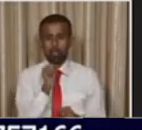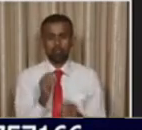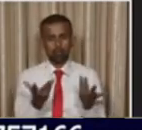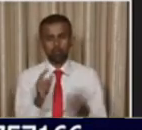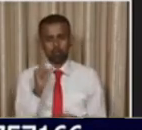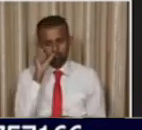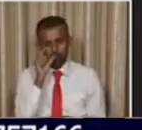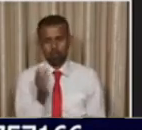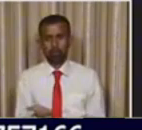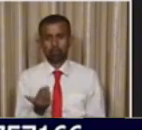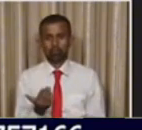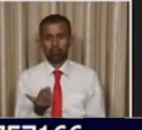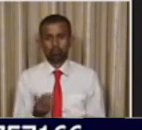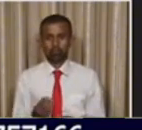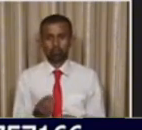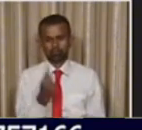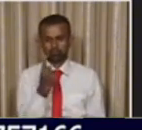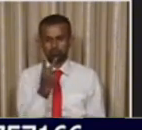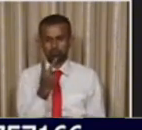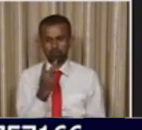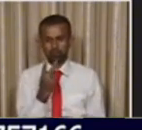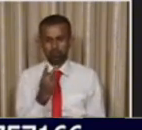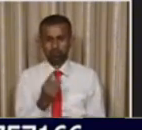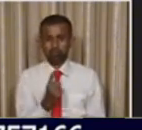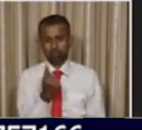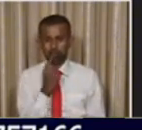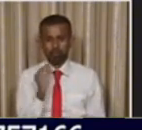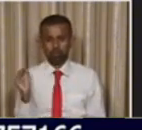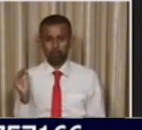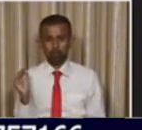கருசபா பெத்துமணி இந்த லைட்ல சித்தியாக எக்காத்திகா குணை கீழ கிவனா